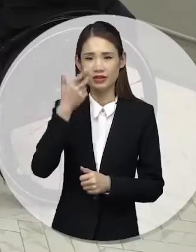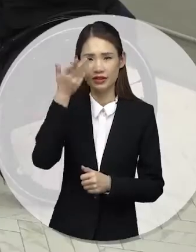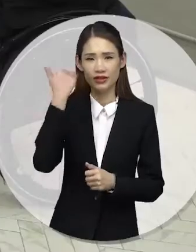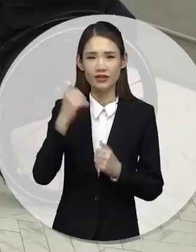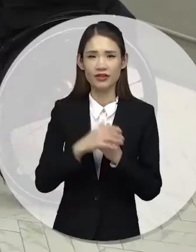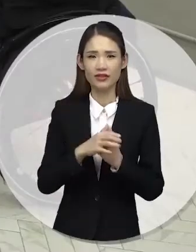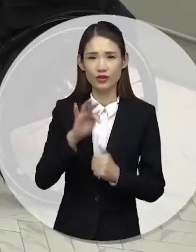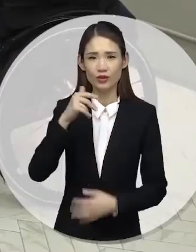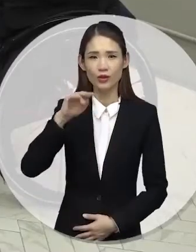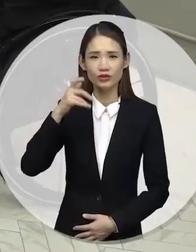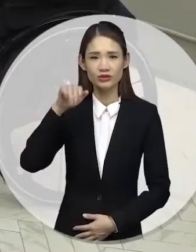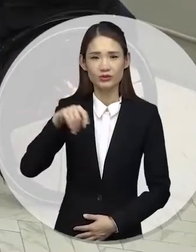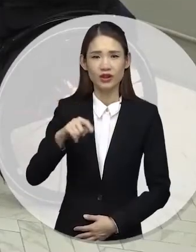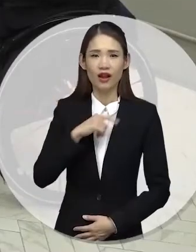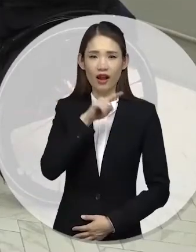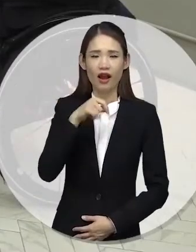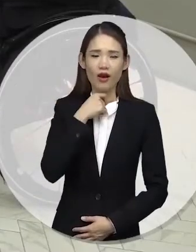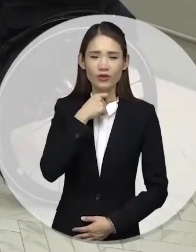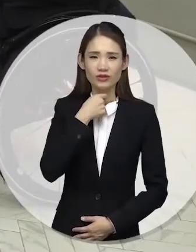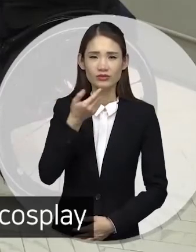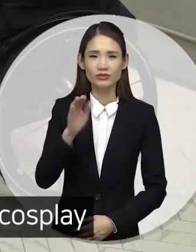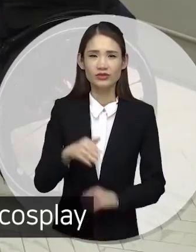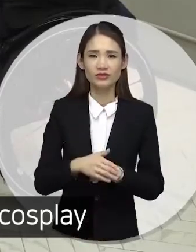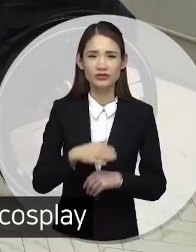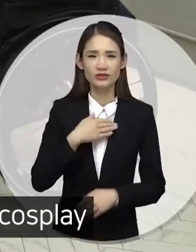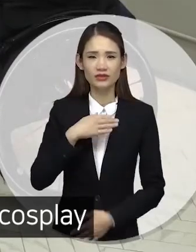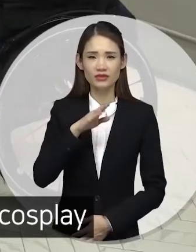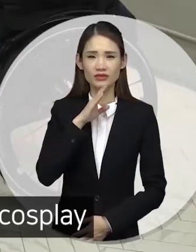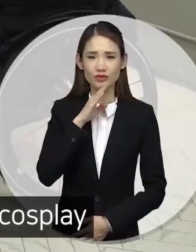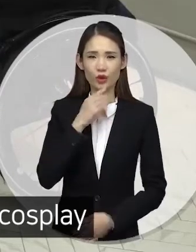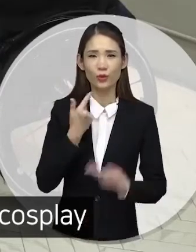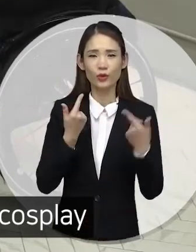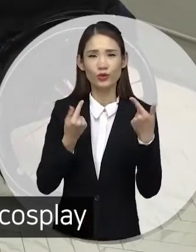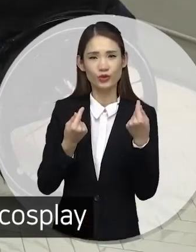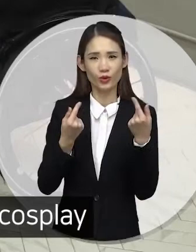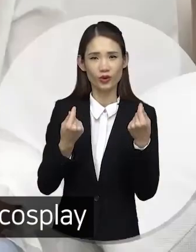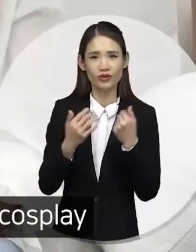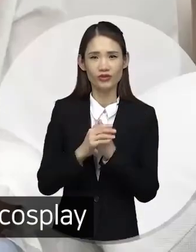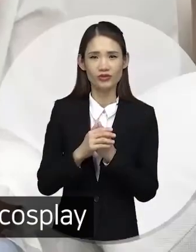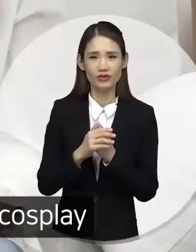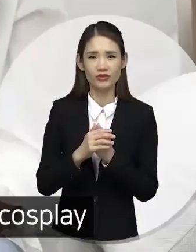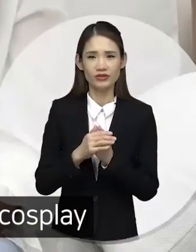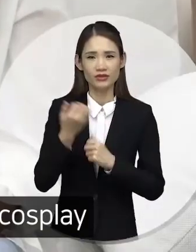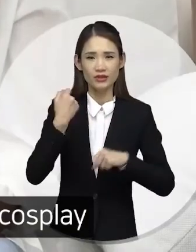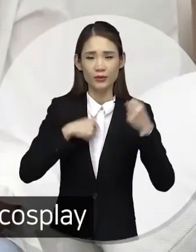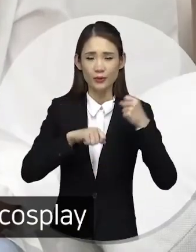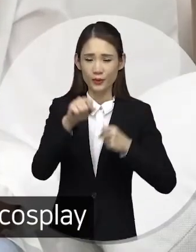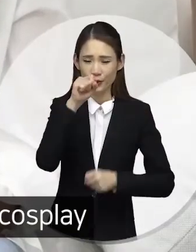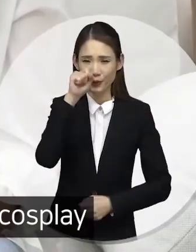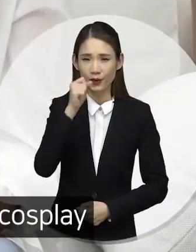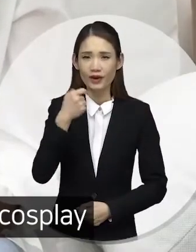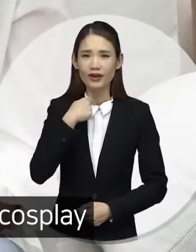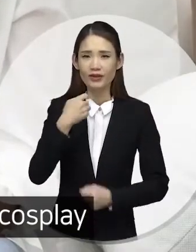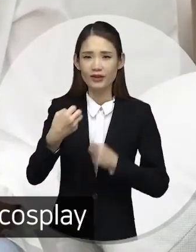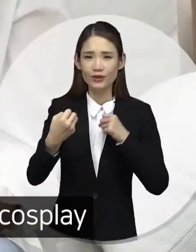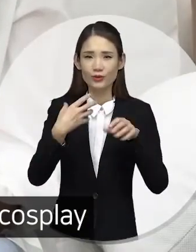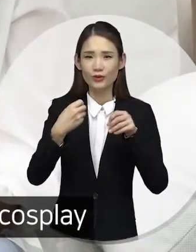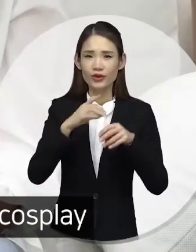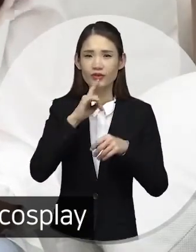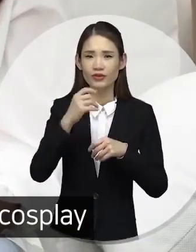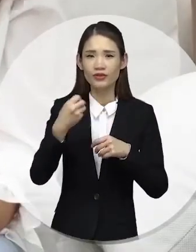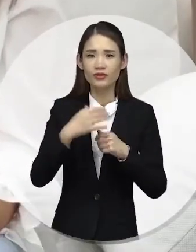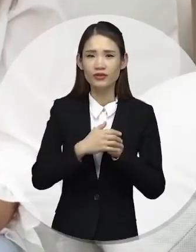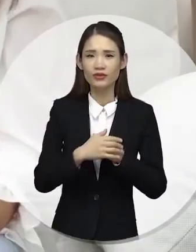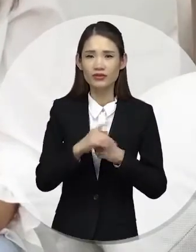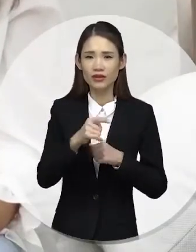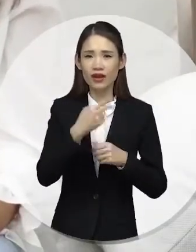옛날에 코스프레를 해보고 싶었는데 정말 같은 그런 작품을 좋아했던 분이 저한테 뭔 말을